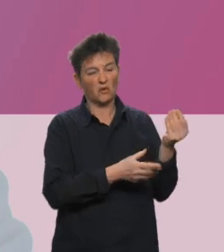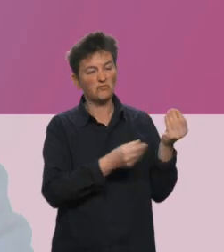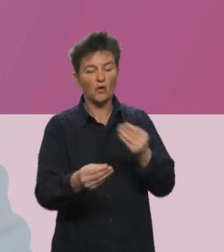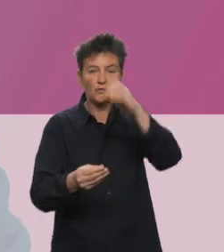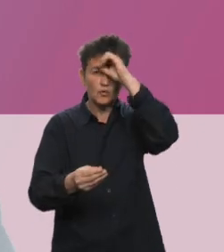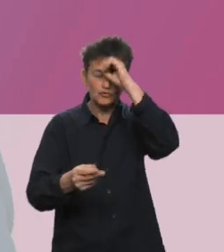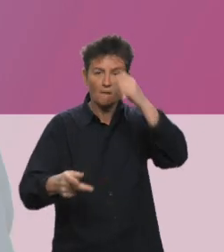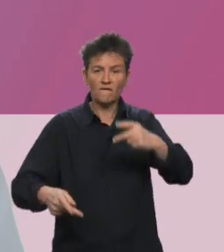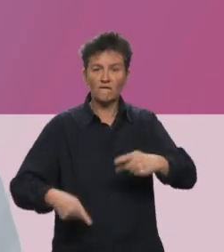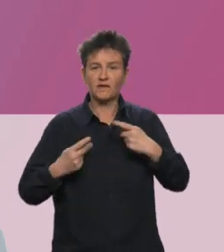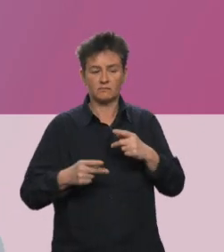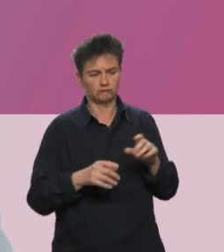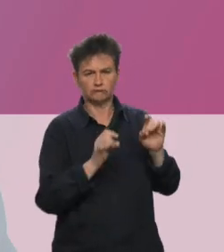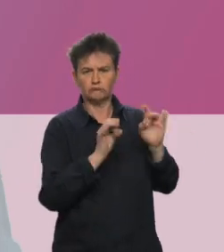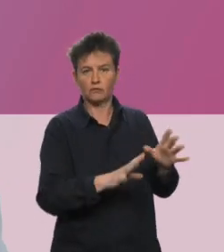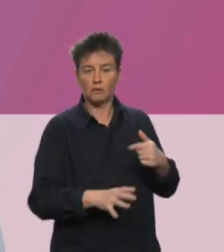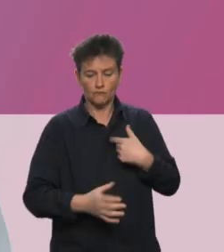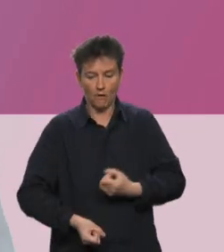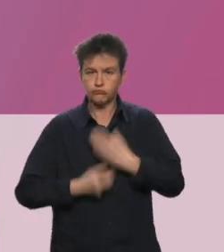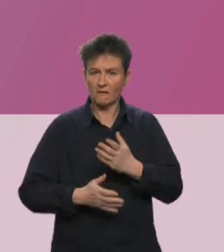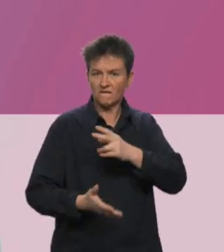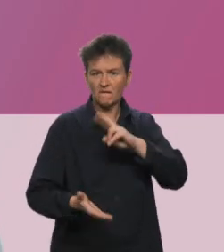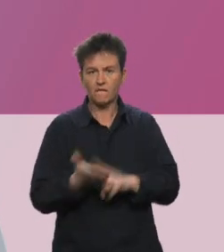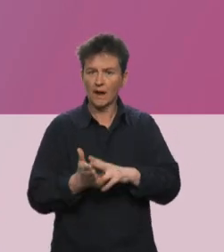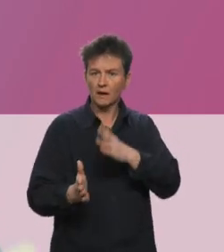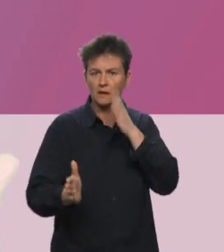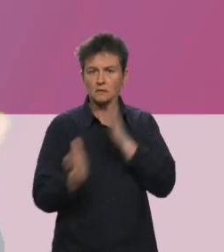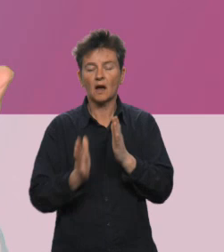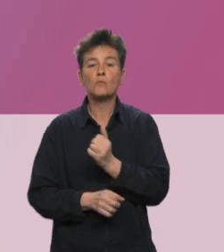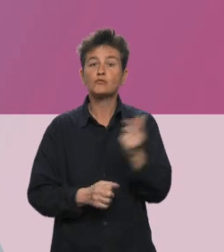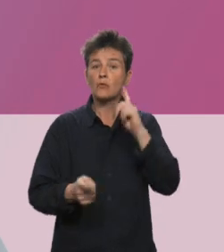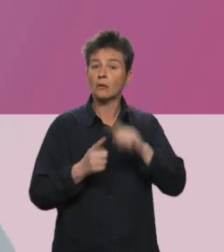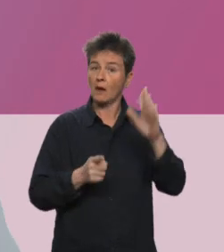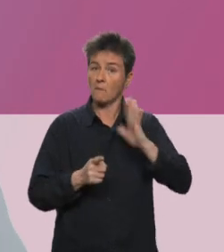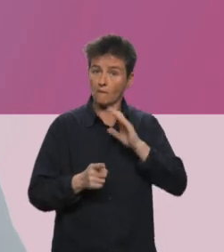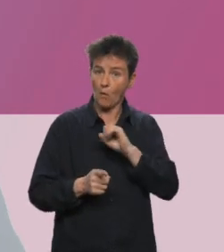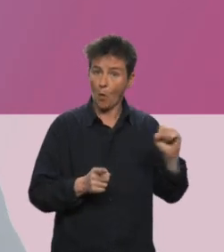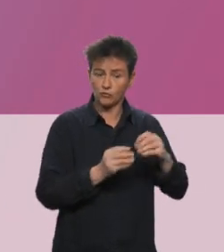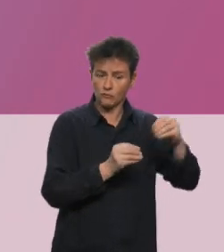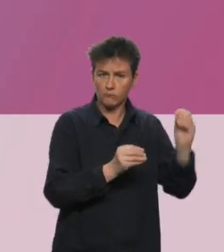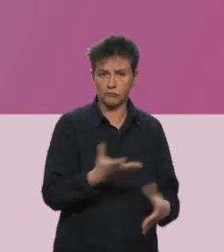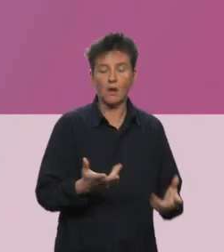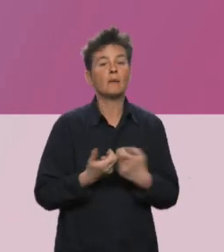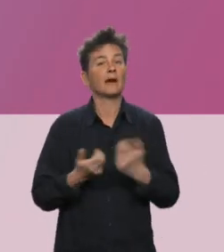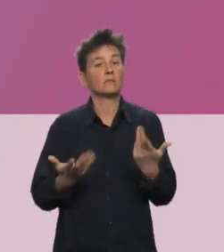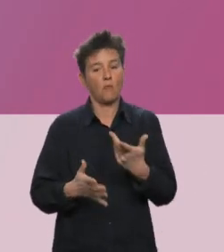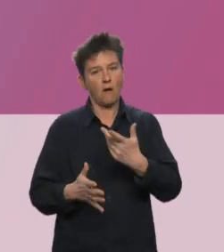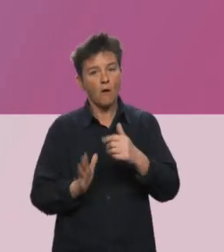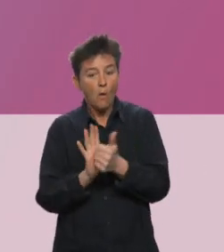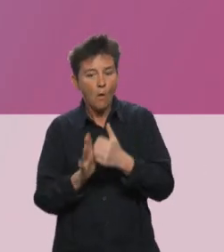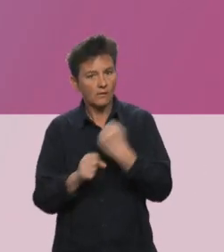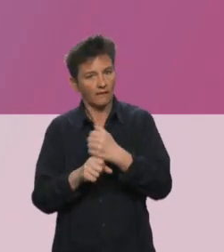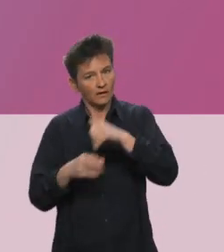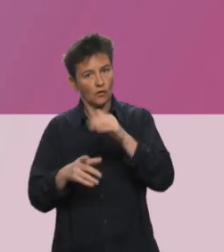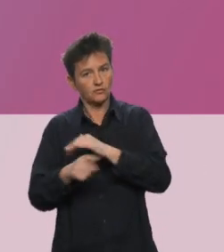vous donnent des leçons de vie, avec mon franc-parler et sur des sujets qu'une partie de la gauche avait abandonnés. La place du travail dans la